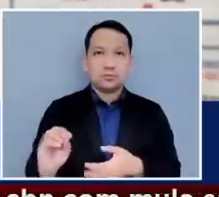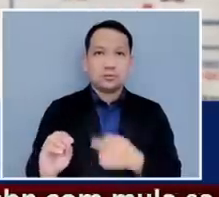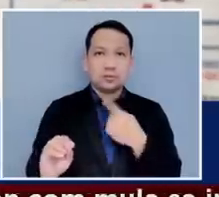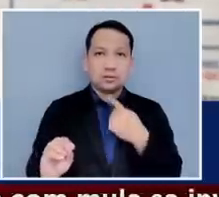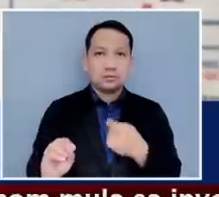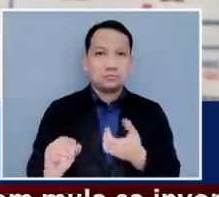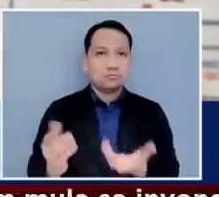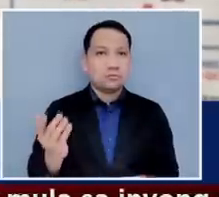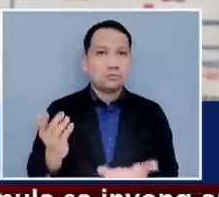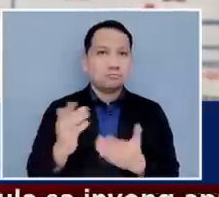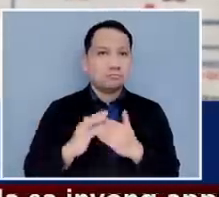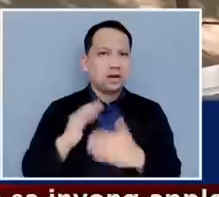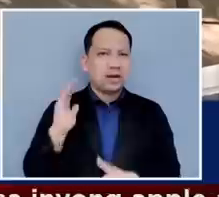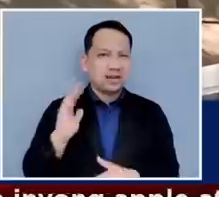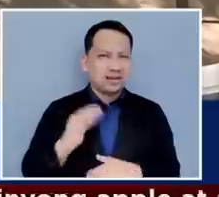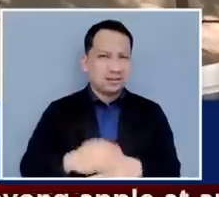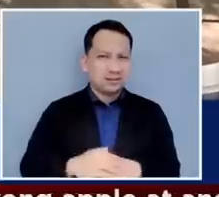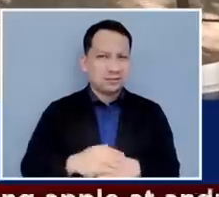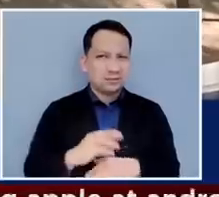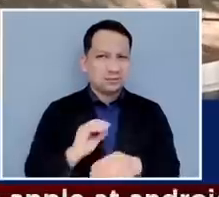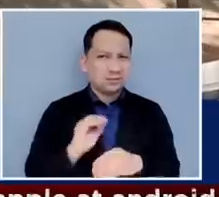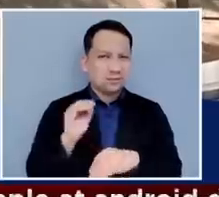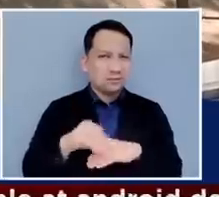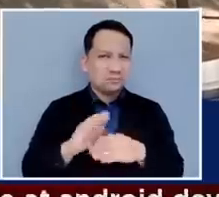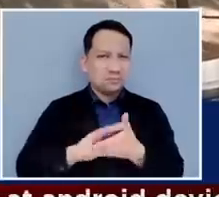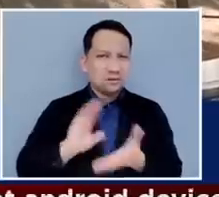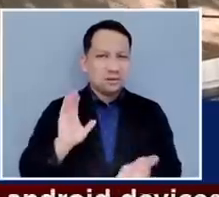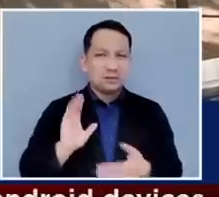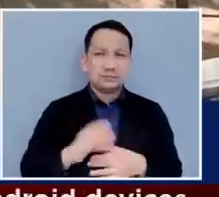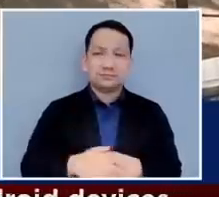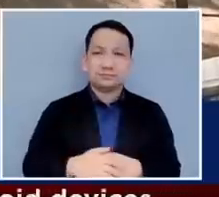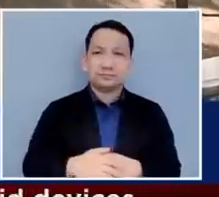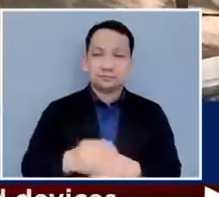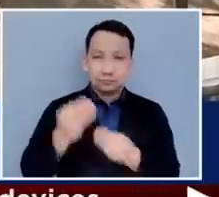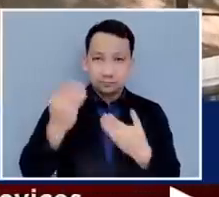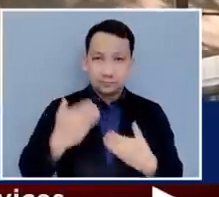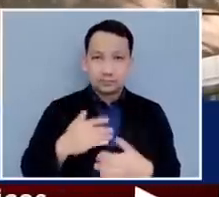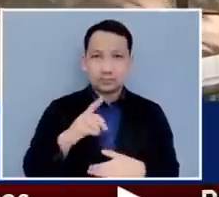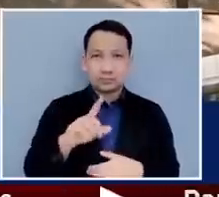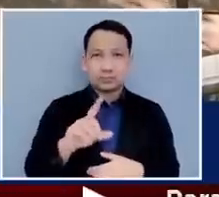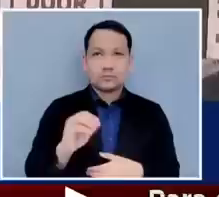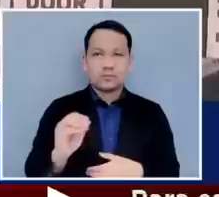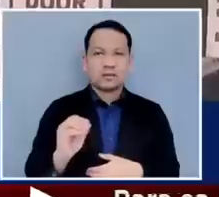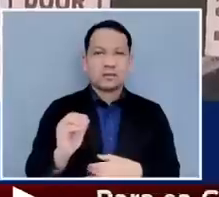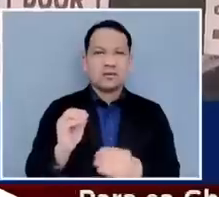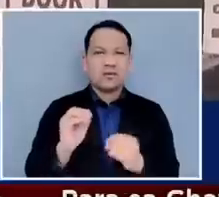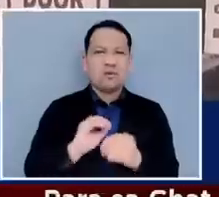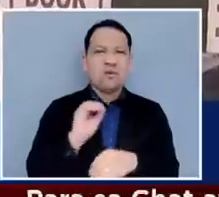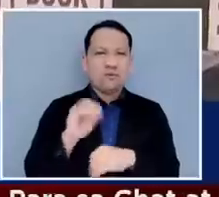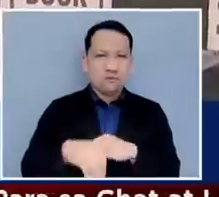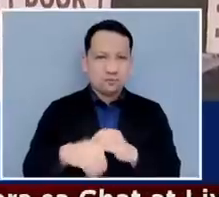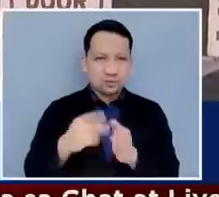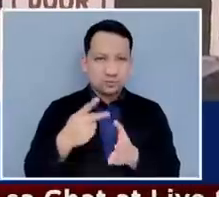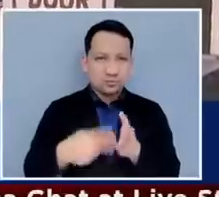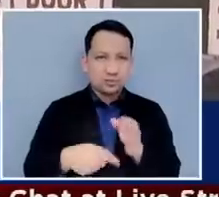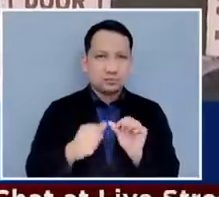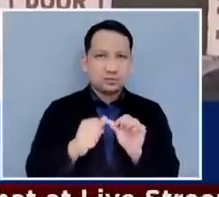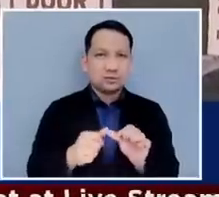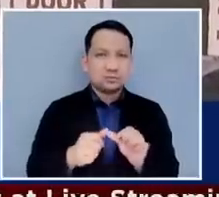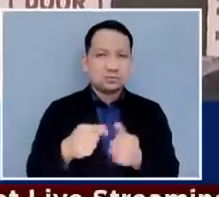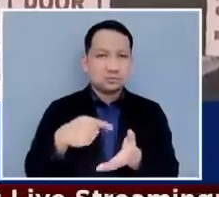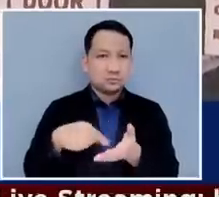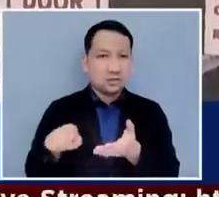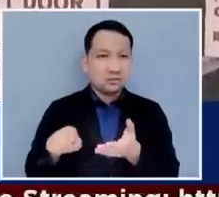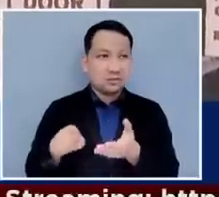Kasi masyado mataas eh. Nakatanggap ang LTO ng mga reklamo ng umano'y overpricing sa singil ng mga